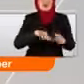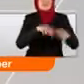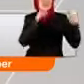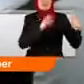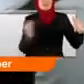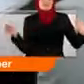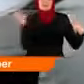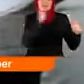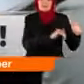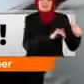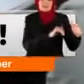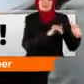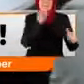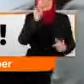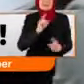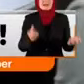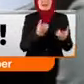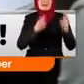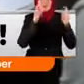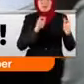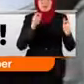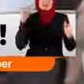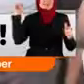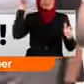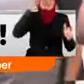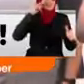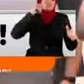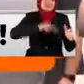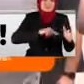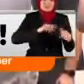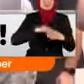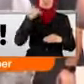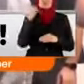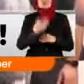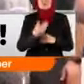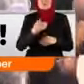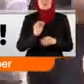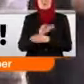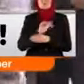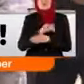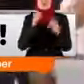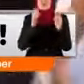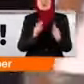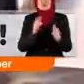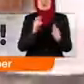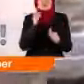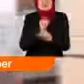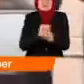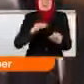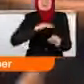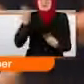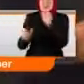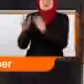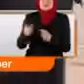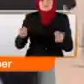yangın bölgesine havadan inceledi bu sonra Manavgat'ta afetzedeler ile bir araya geldi